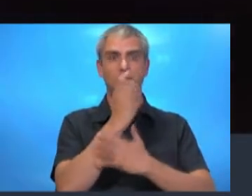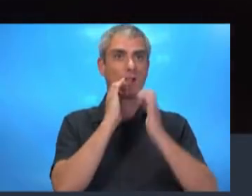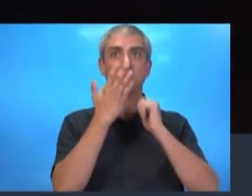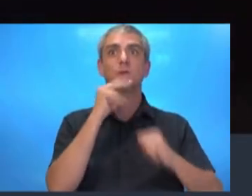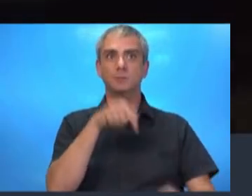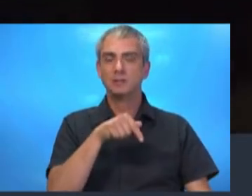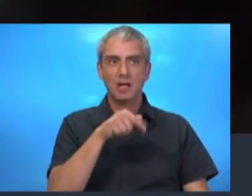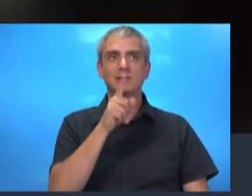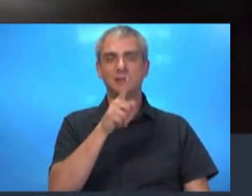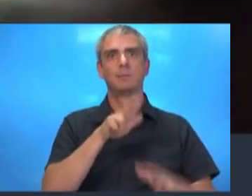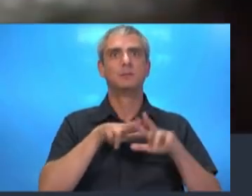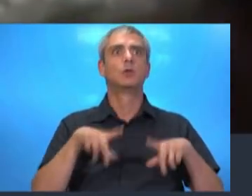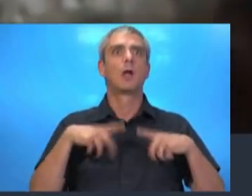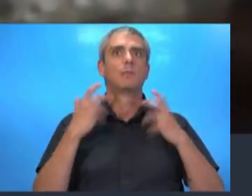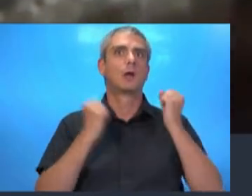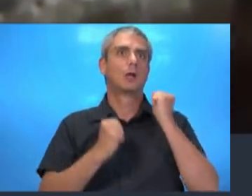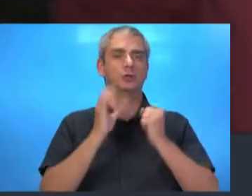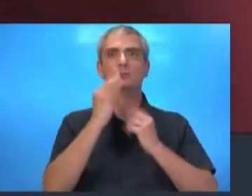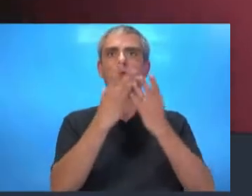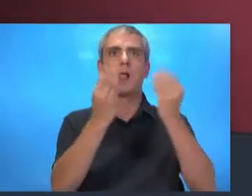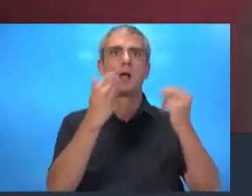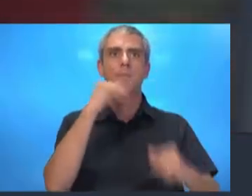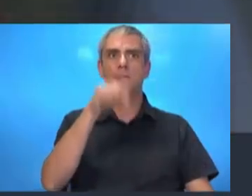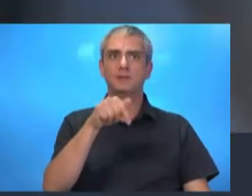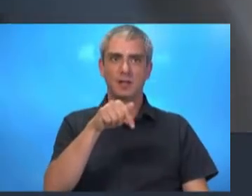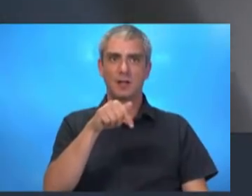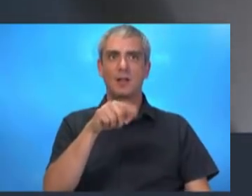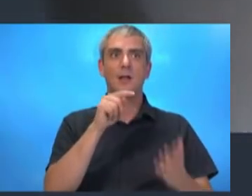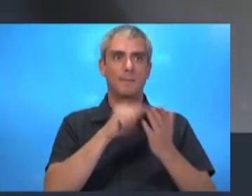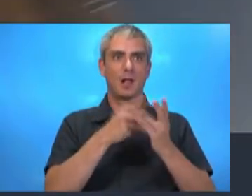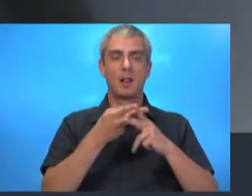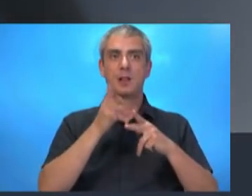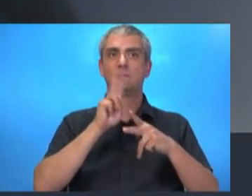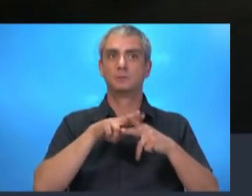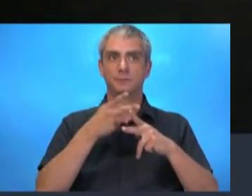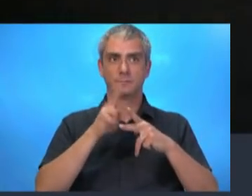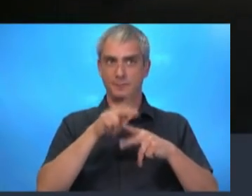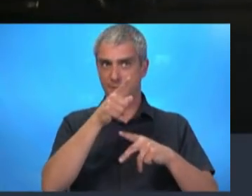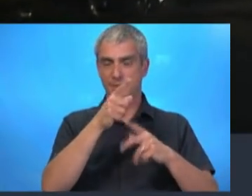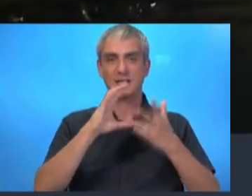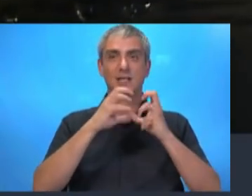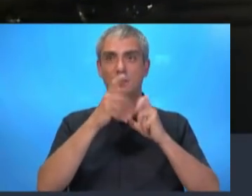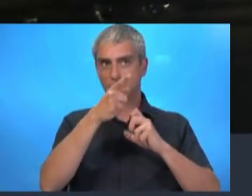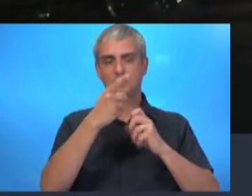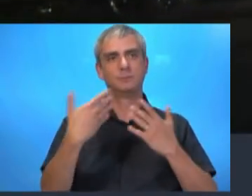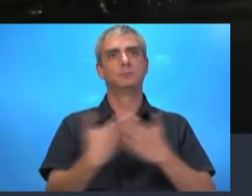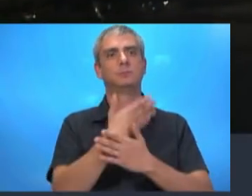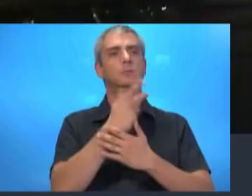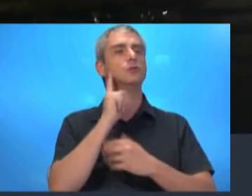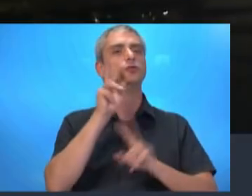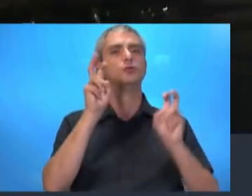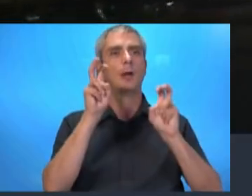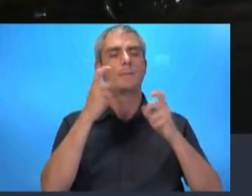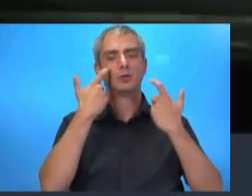בישראל, הוא מציאות חיים עגומה בעבור רבים בארץ. לאור התגברות התופעה, בקיבוצים בגליל חידשו לאחרונה את המושג